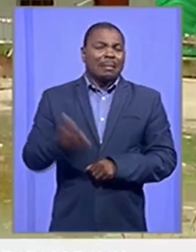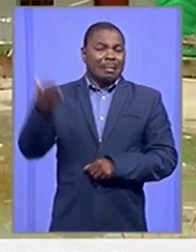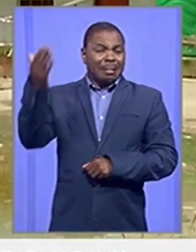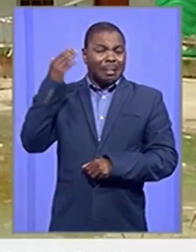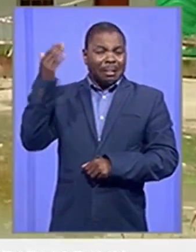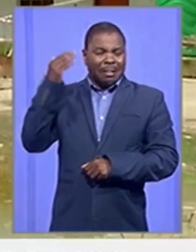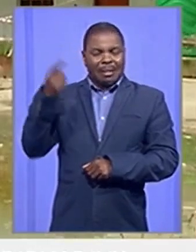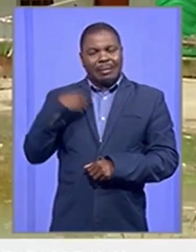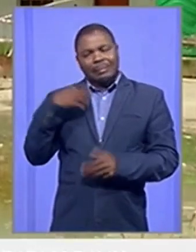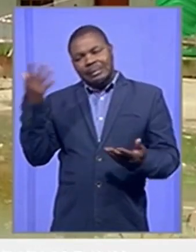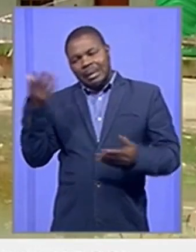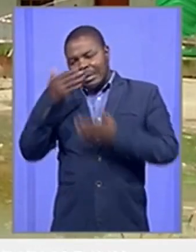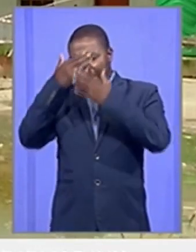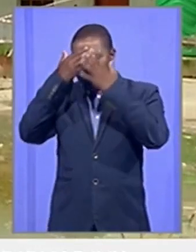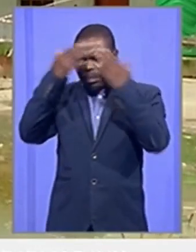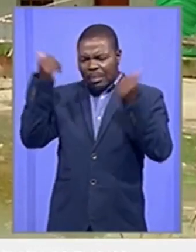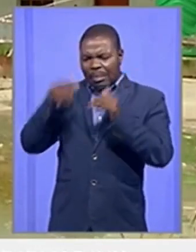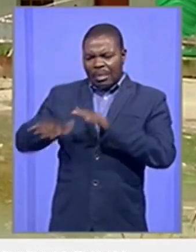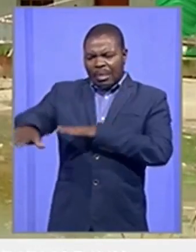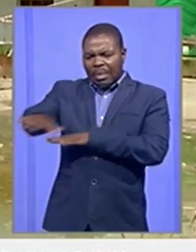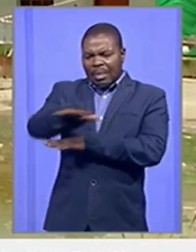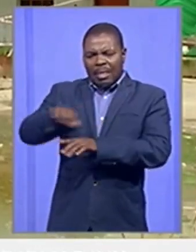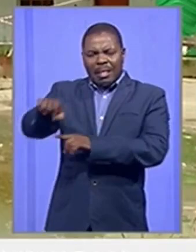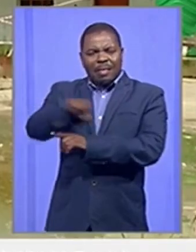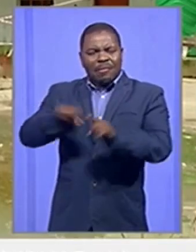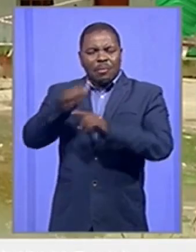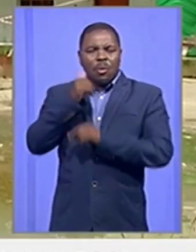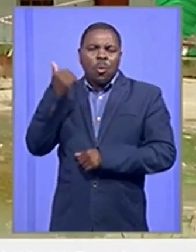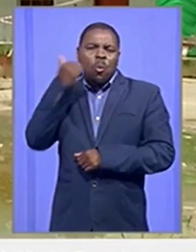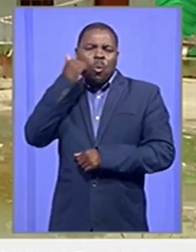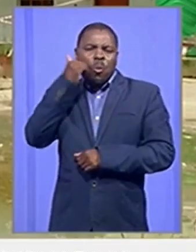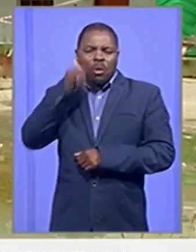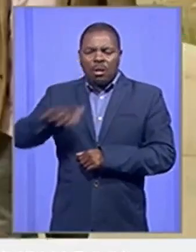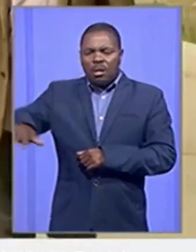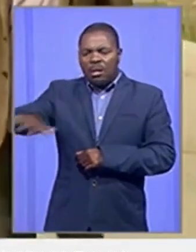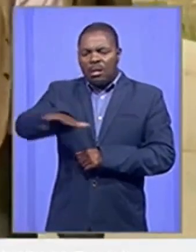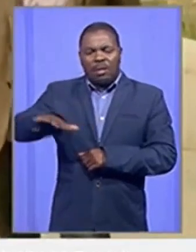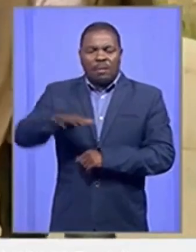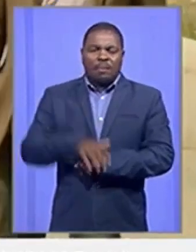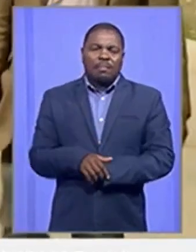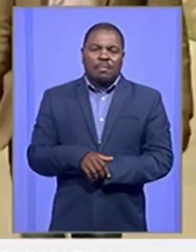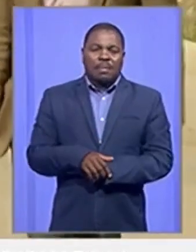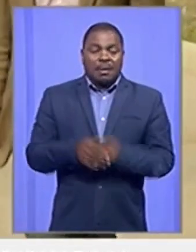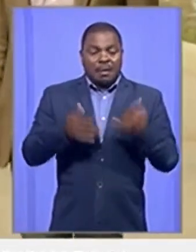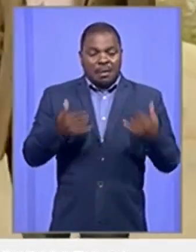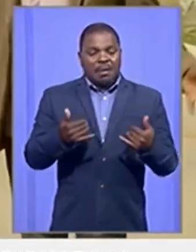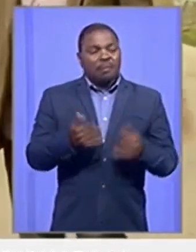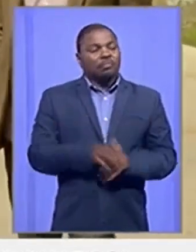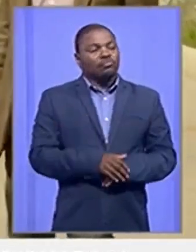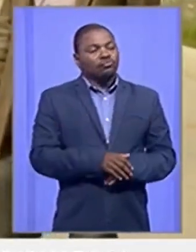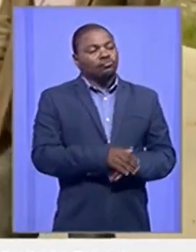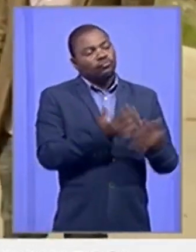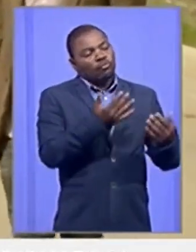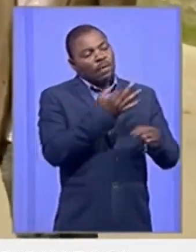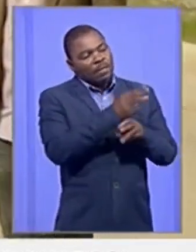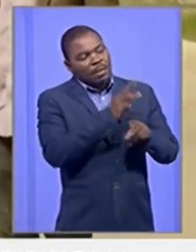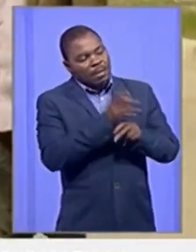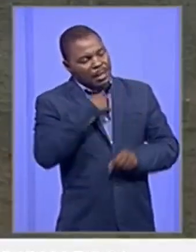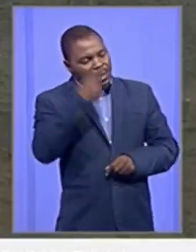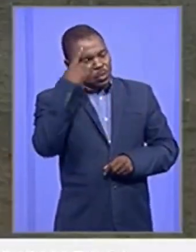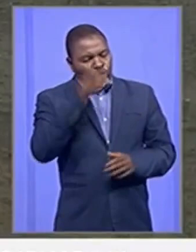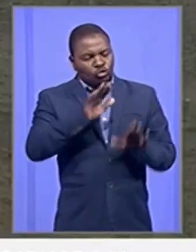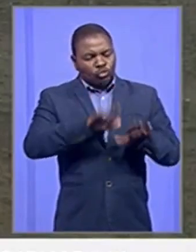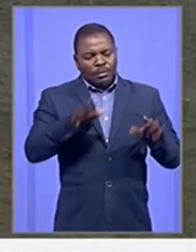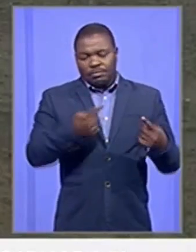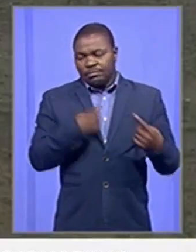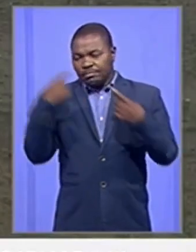eo ba ne ba sena kitso ya gore kgaolo eo ke lefelo le le bongola. Ke ka go batsadi ba barutwana ba ikanneng go se tlise bana